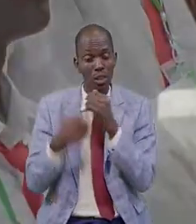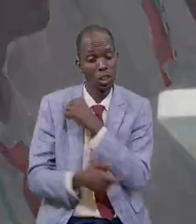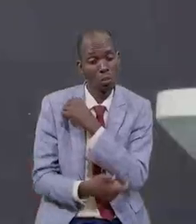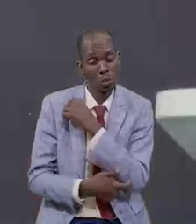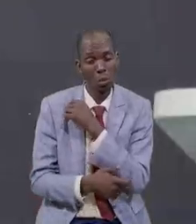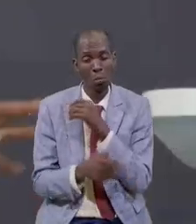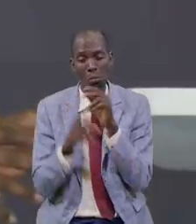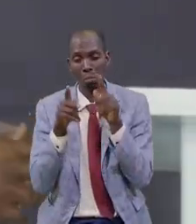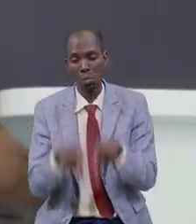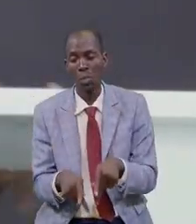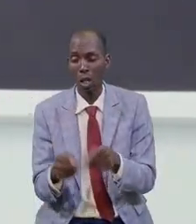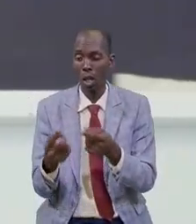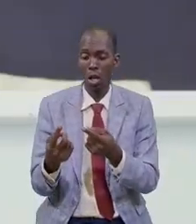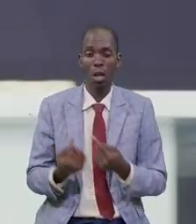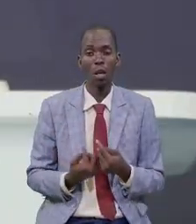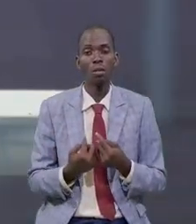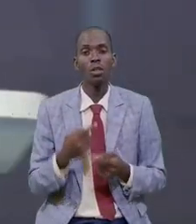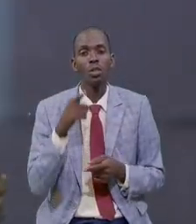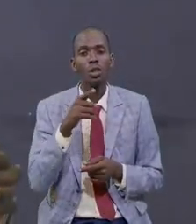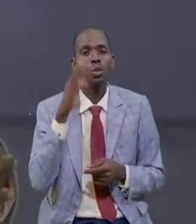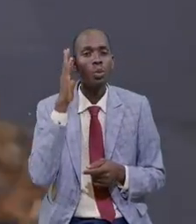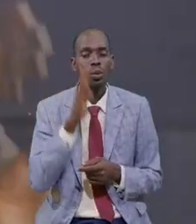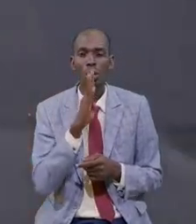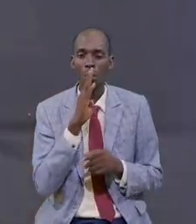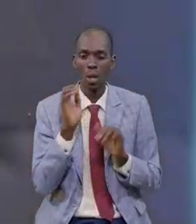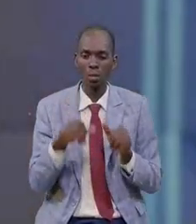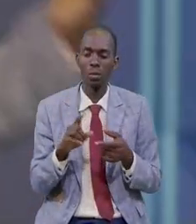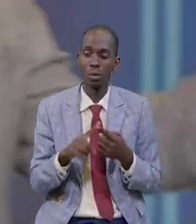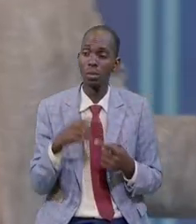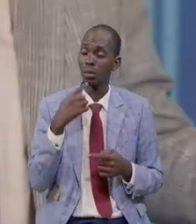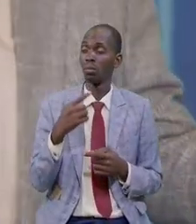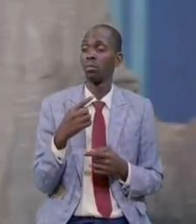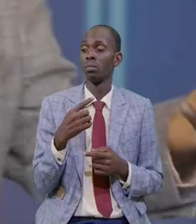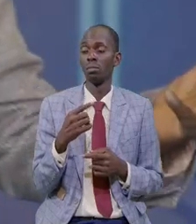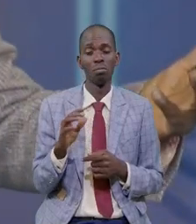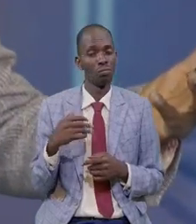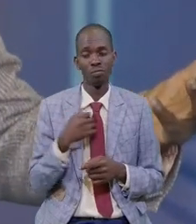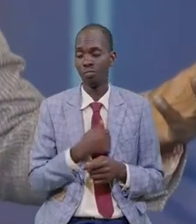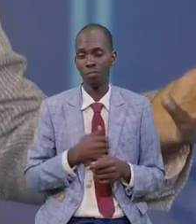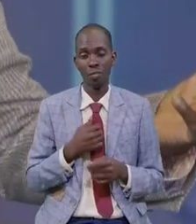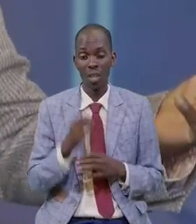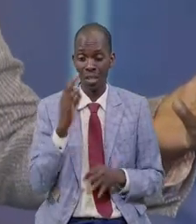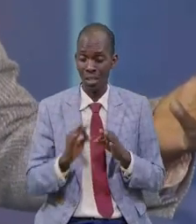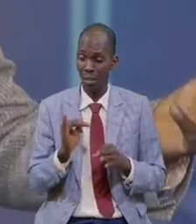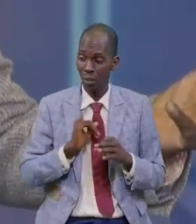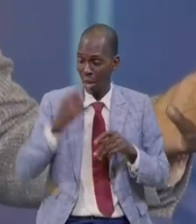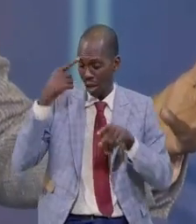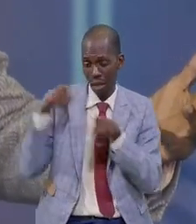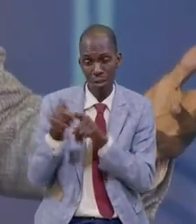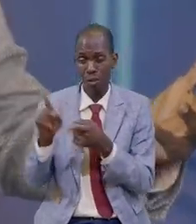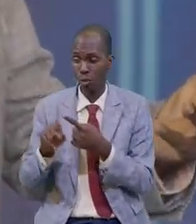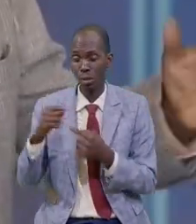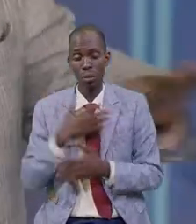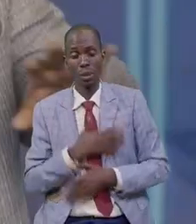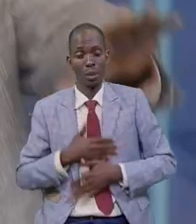tentatrice vient le tentateur vient tu pourras dire si je cède à ceci et je